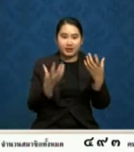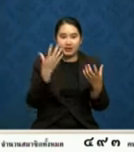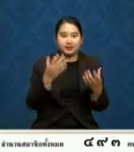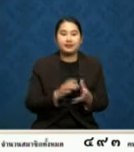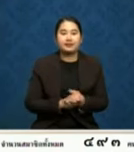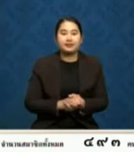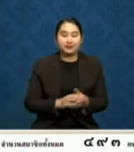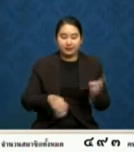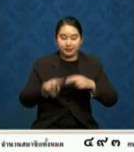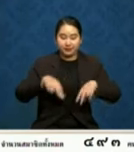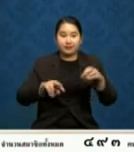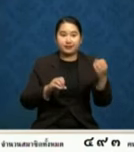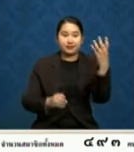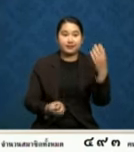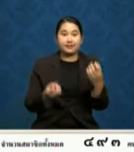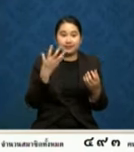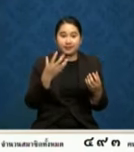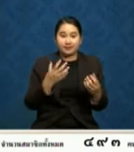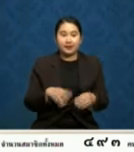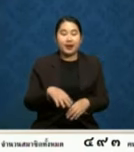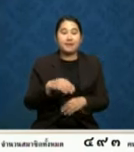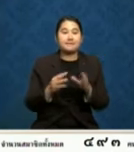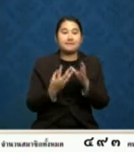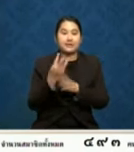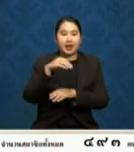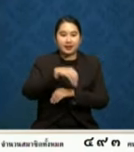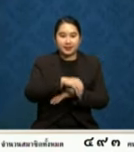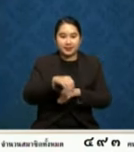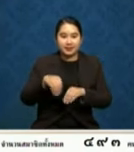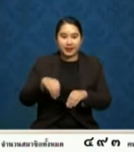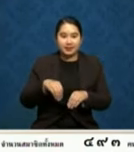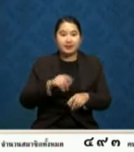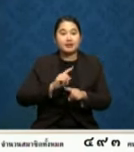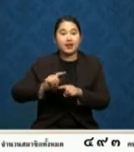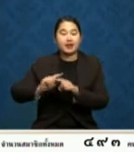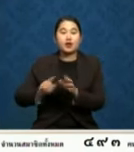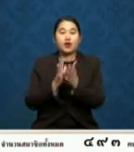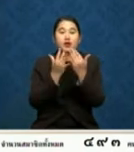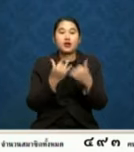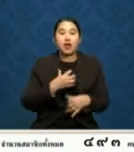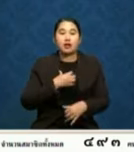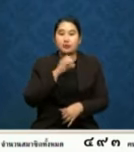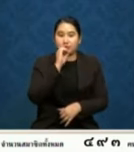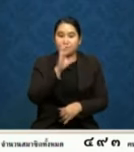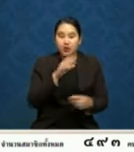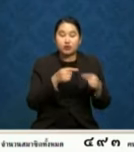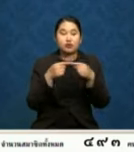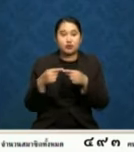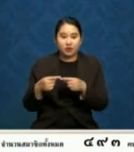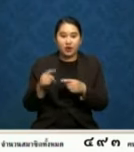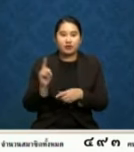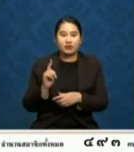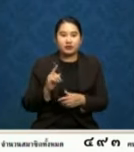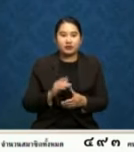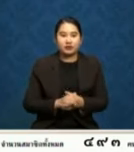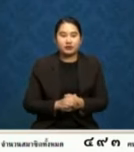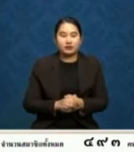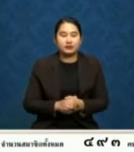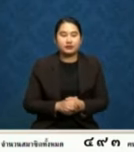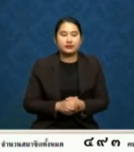บำรุงป่าและเพาะชำกล้าไม้อยากจะกราบเรียนท่านประธานผ่านไปยัง